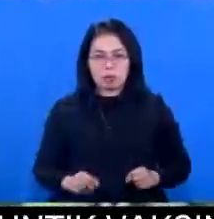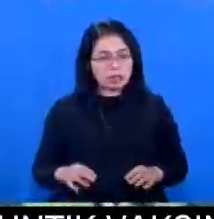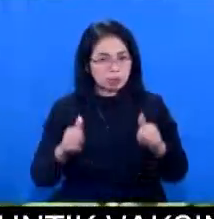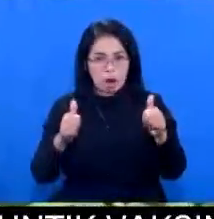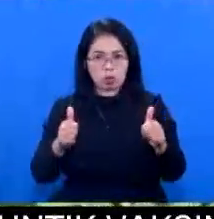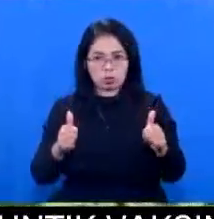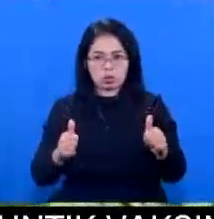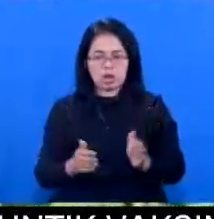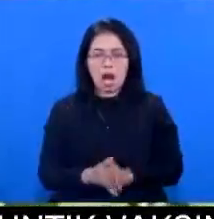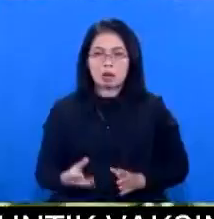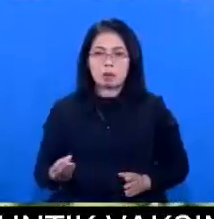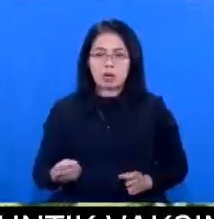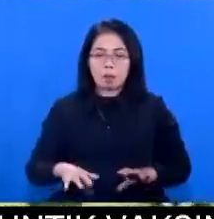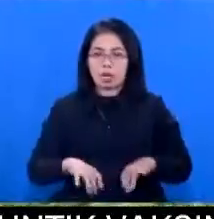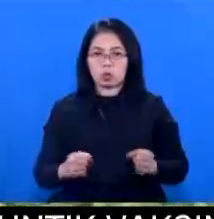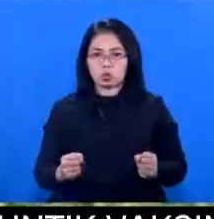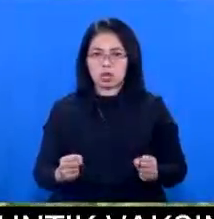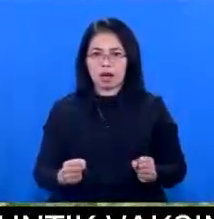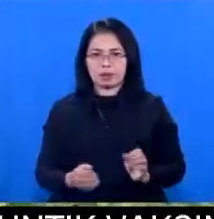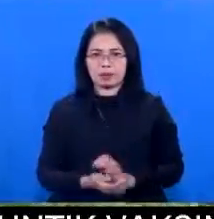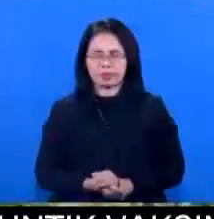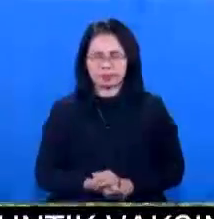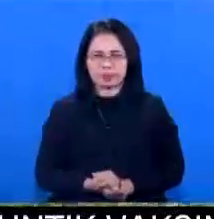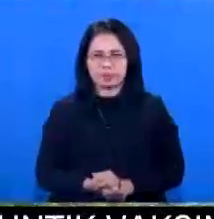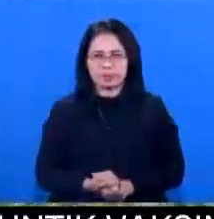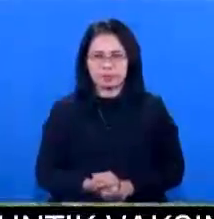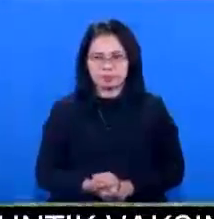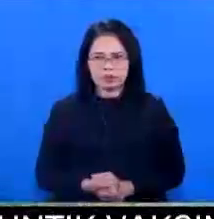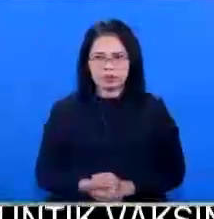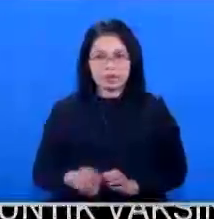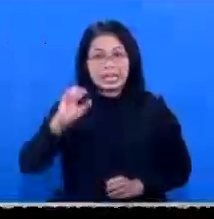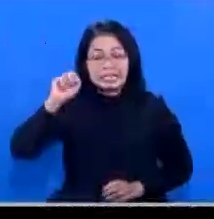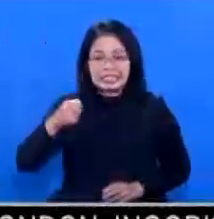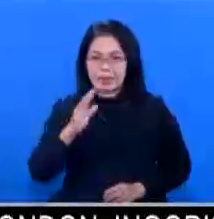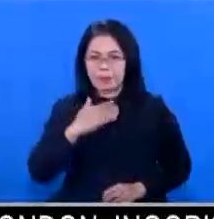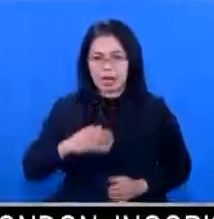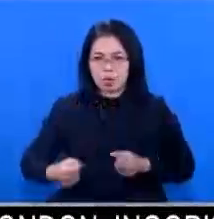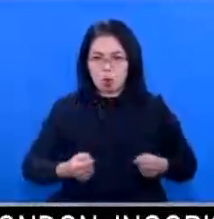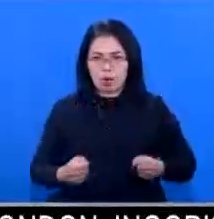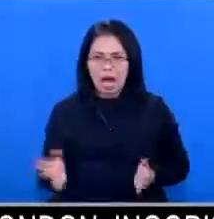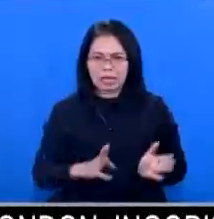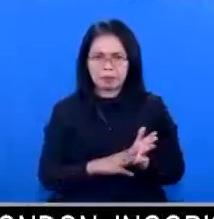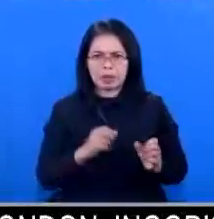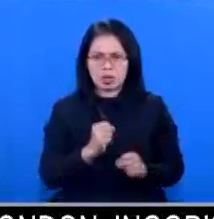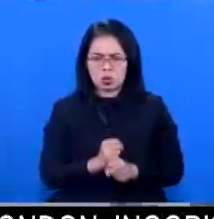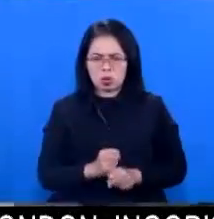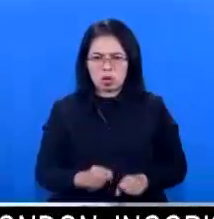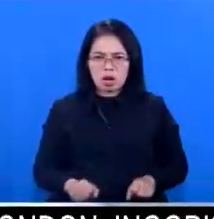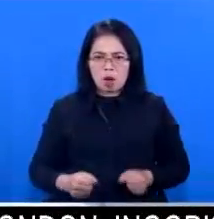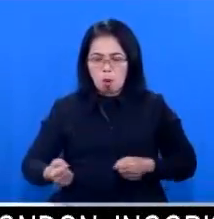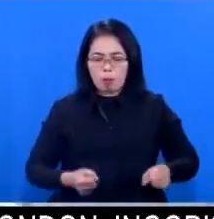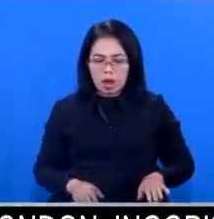namun dengan beberapa kerusakan. Penuturan istri pemilik mobil, insiden terjadi pada Minggu pagi. Awalnya mobil dalam keadaan parkir